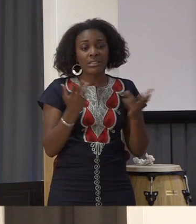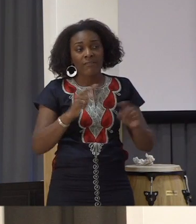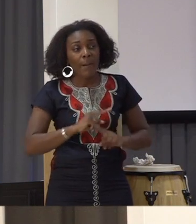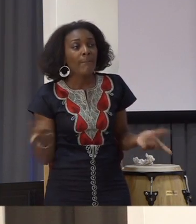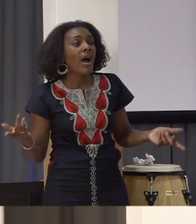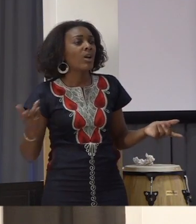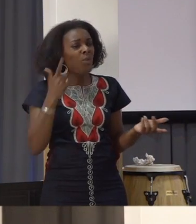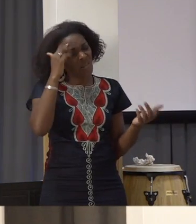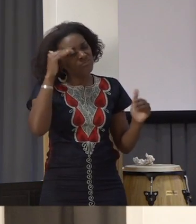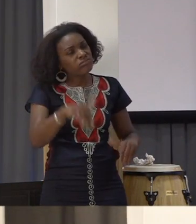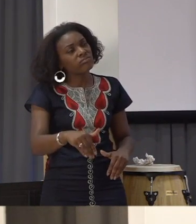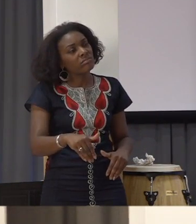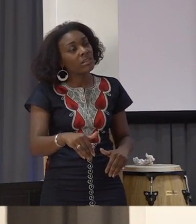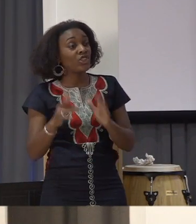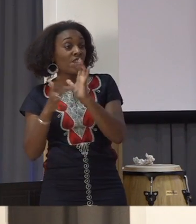ton désarroi,